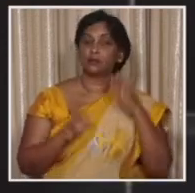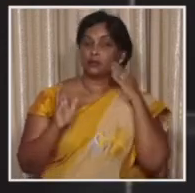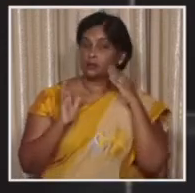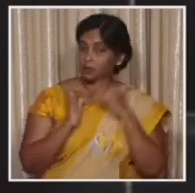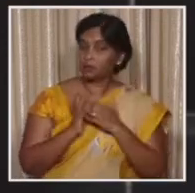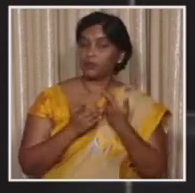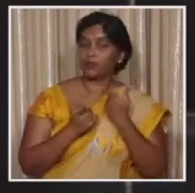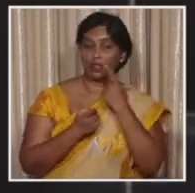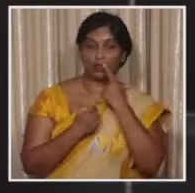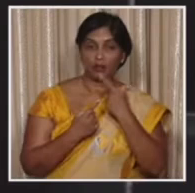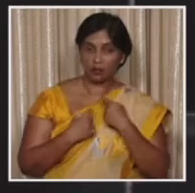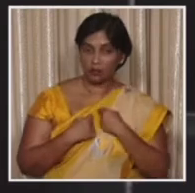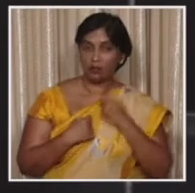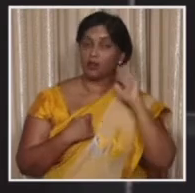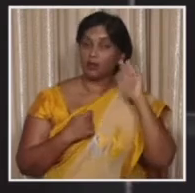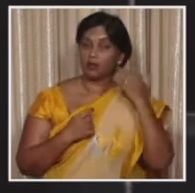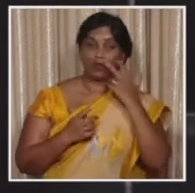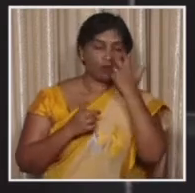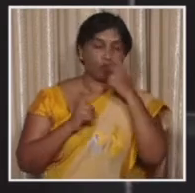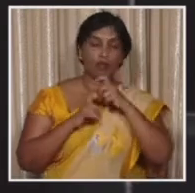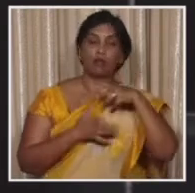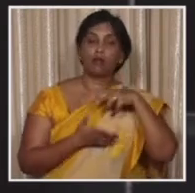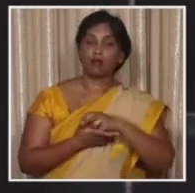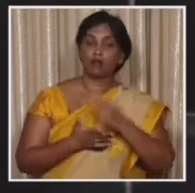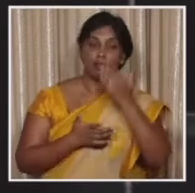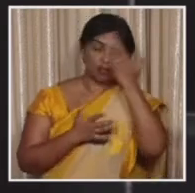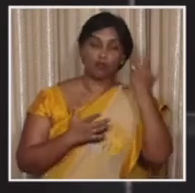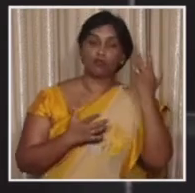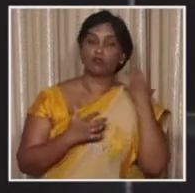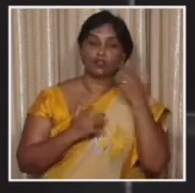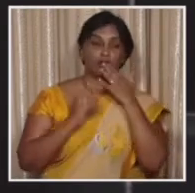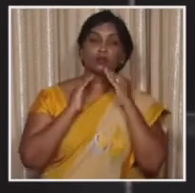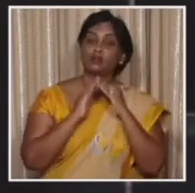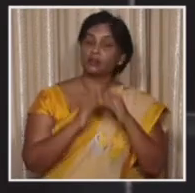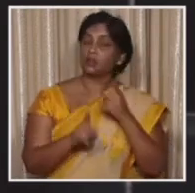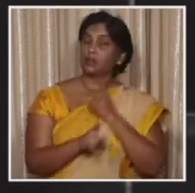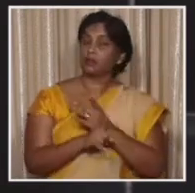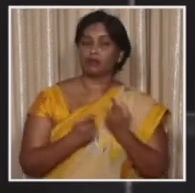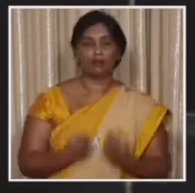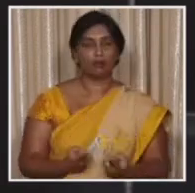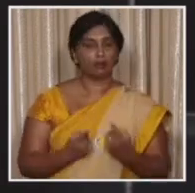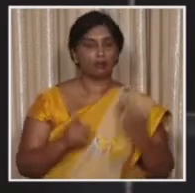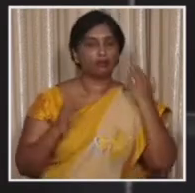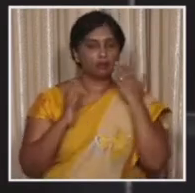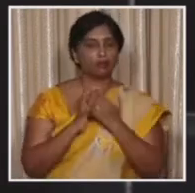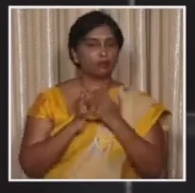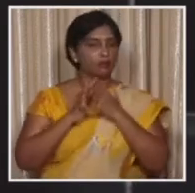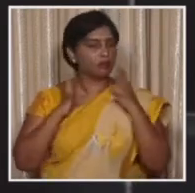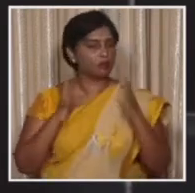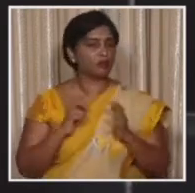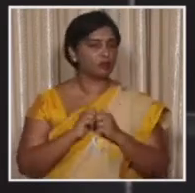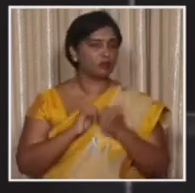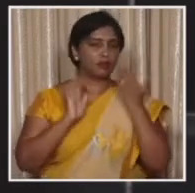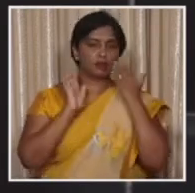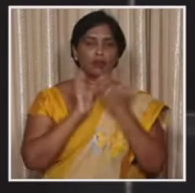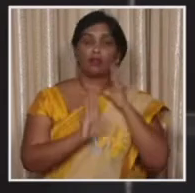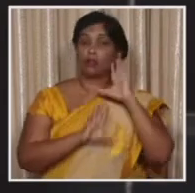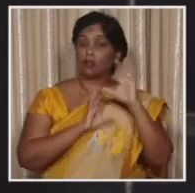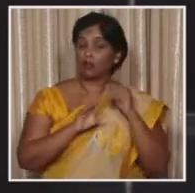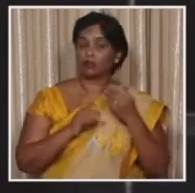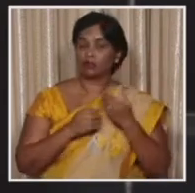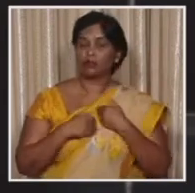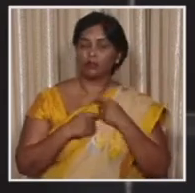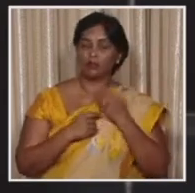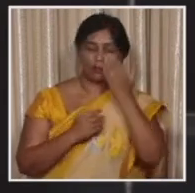ඔවුන් මා වෙත බාර දුන් විශේෂයෙන් කළුතර කලාපයේ ද්‍රවිඩ සහ මුස්ලිම් පාසල්වල ගුරු හිඟය පිළිබඳව බැරෑරුම් බව පෙන්වන තොරතුරු ලේඛනය